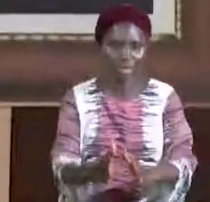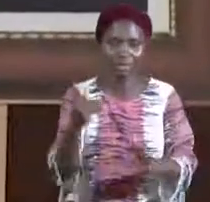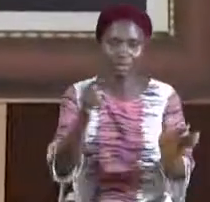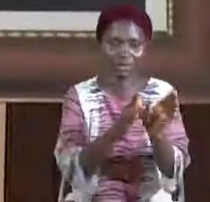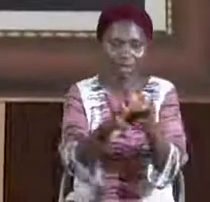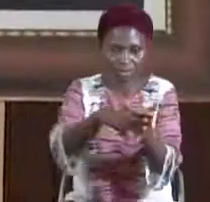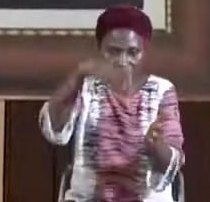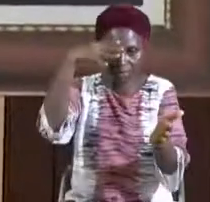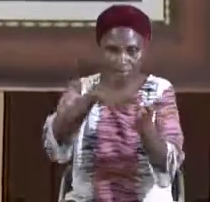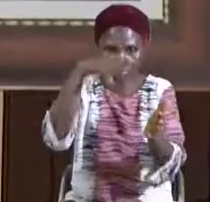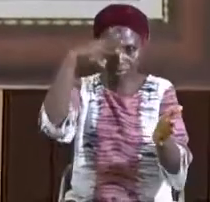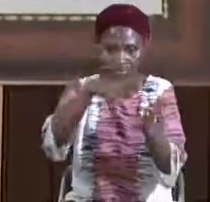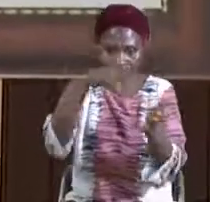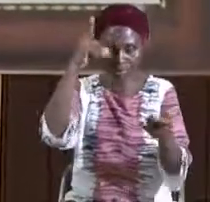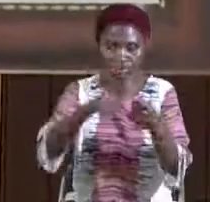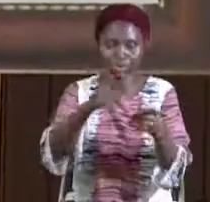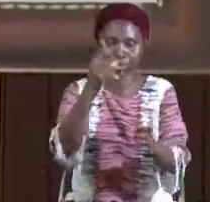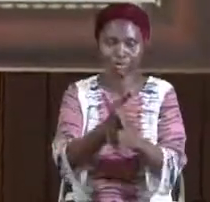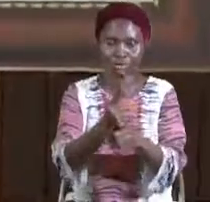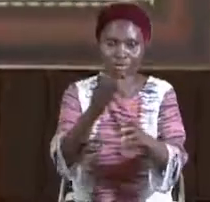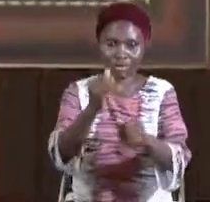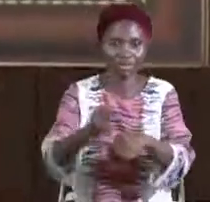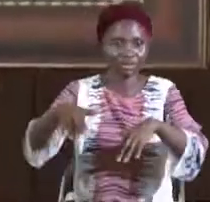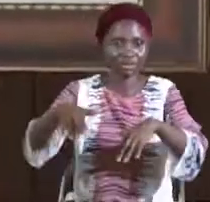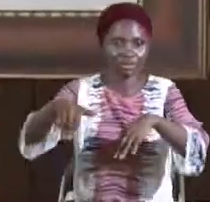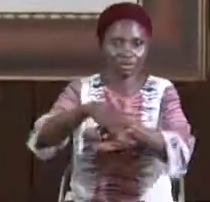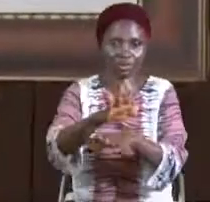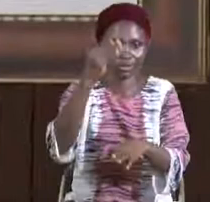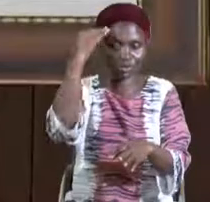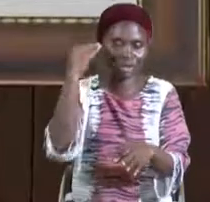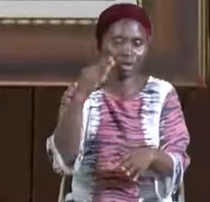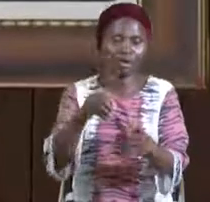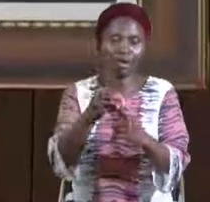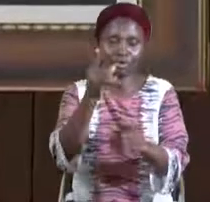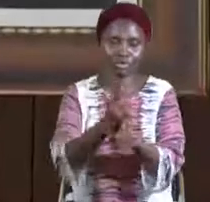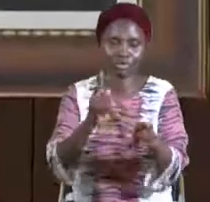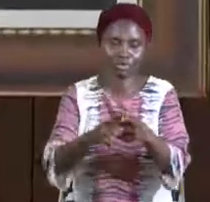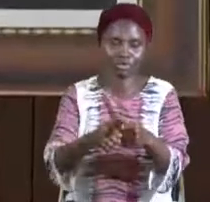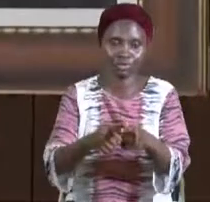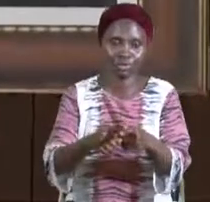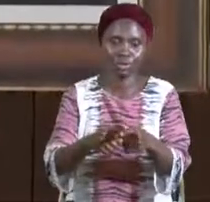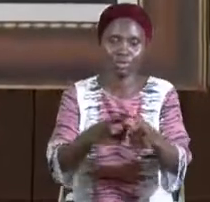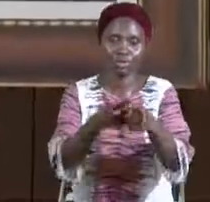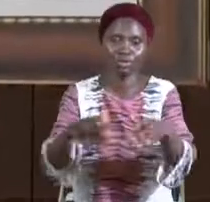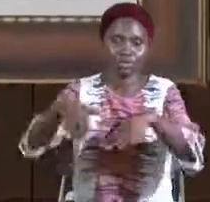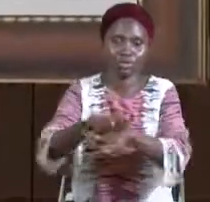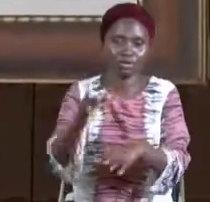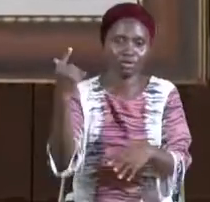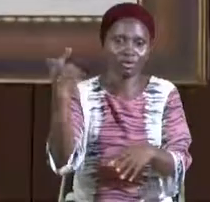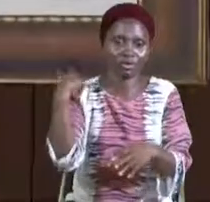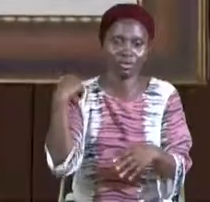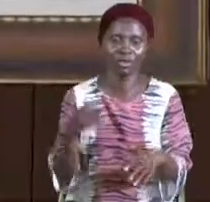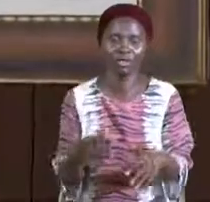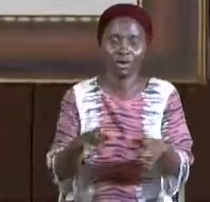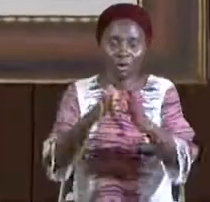de survoler ta tête, ton esprit, ton cœur, de survoler ta tête ou de survoler tes épaules. Prie. Ouvre ton